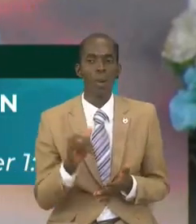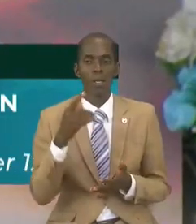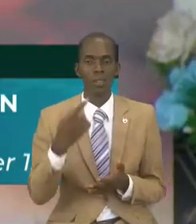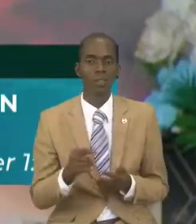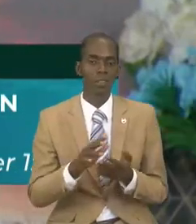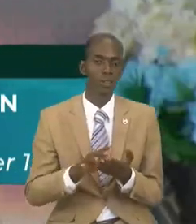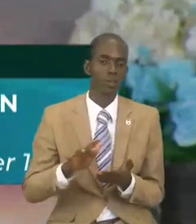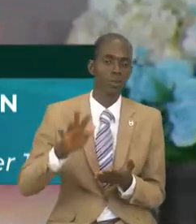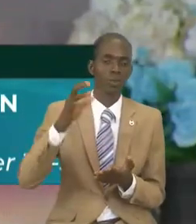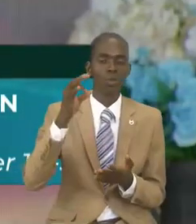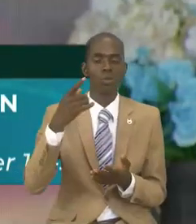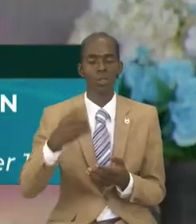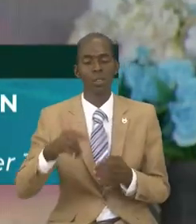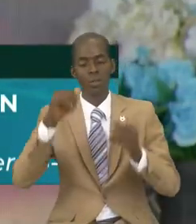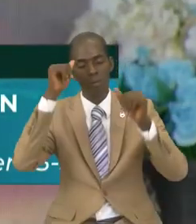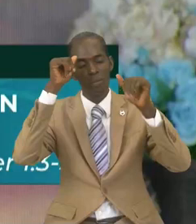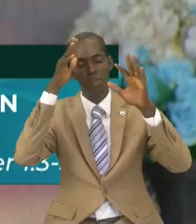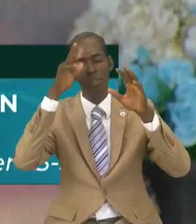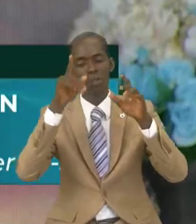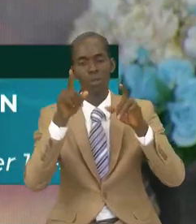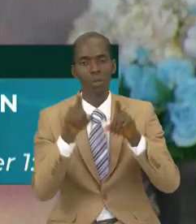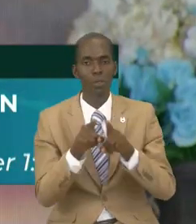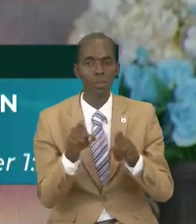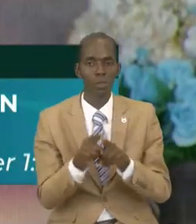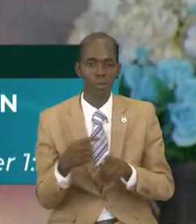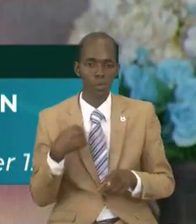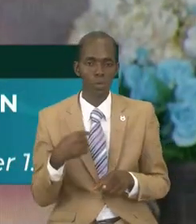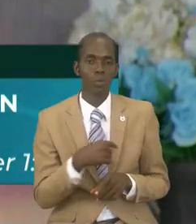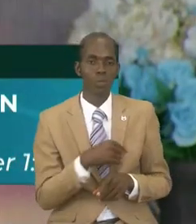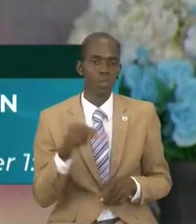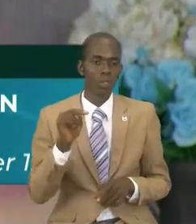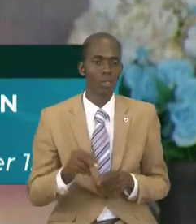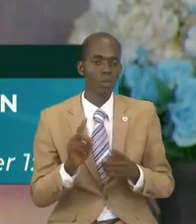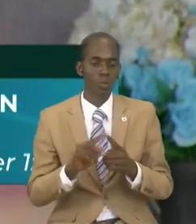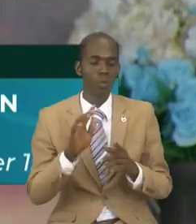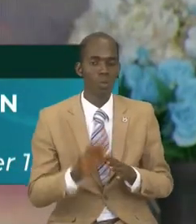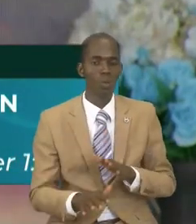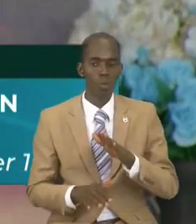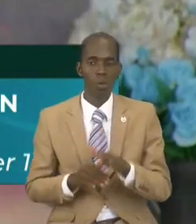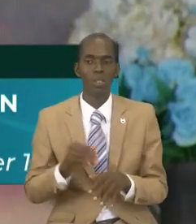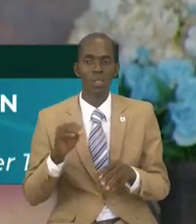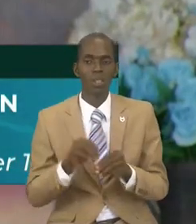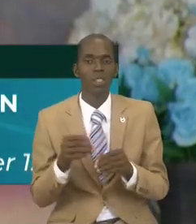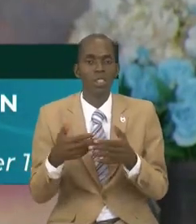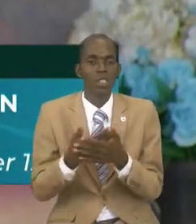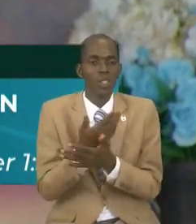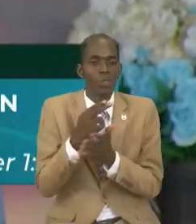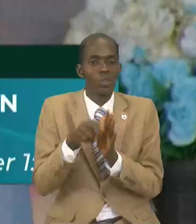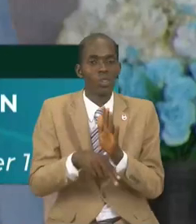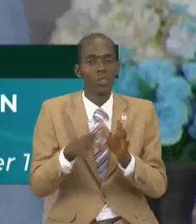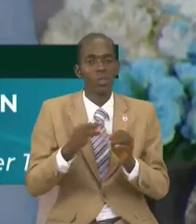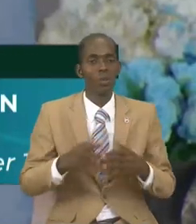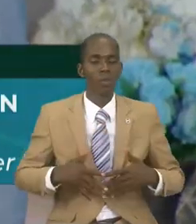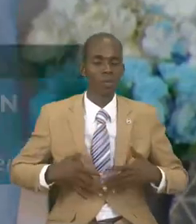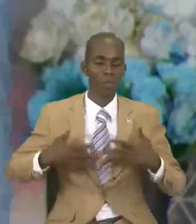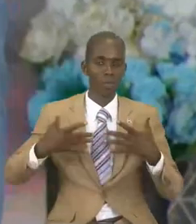du Père, de même, nous aussi, nous marchions en nouveauté de